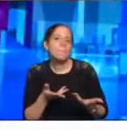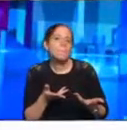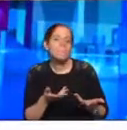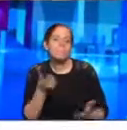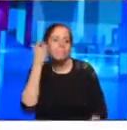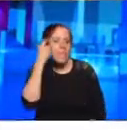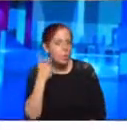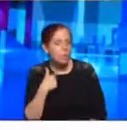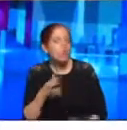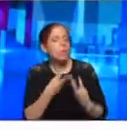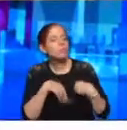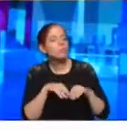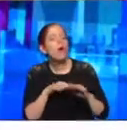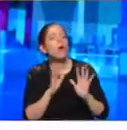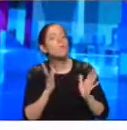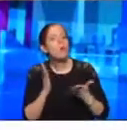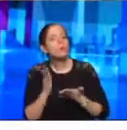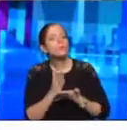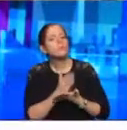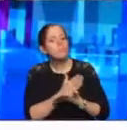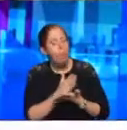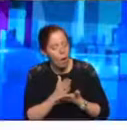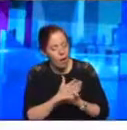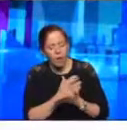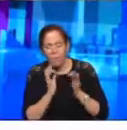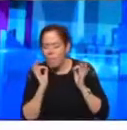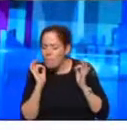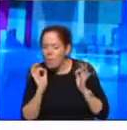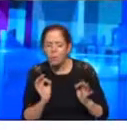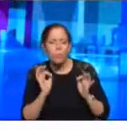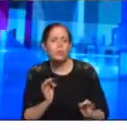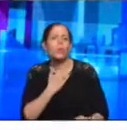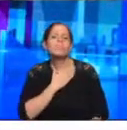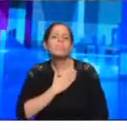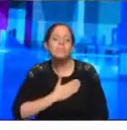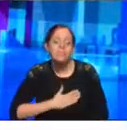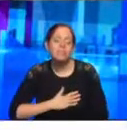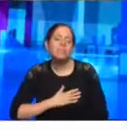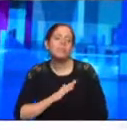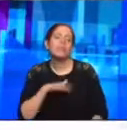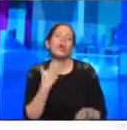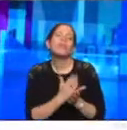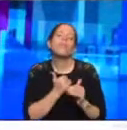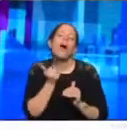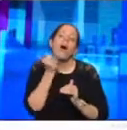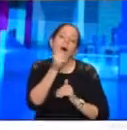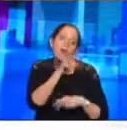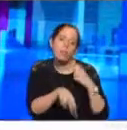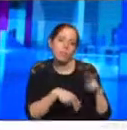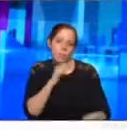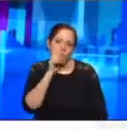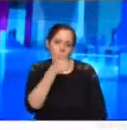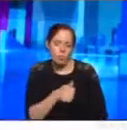אני חושב שהמשפחה מאוד מוכנה. אנחנו ממש ממש רוצים להיות כבר אחרי הטיפול הראשון.